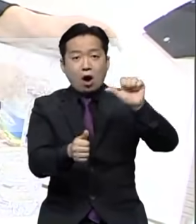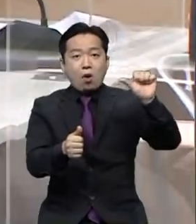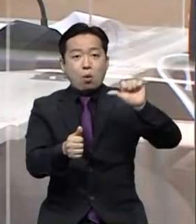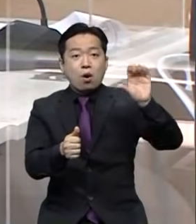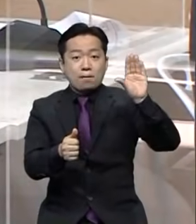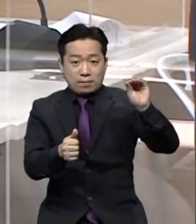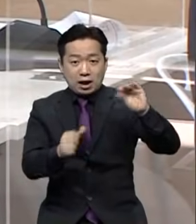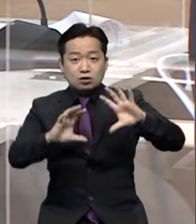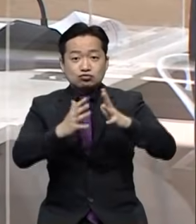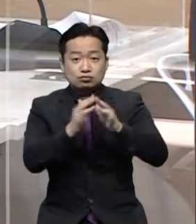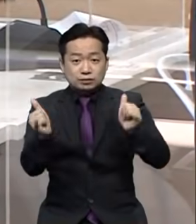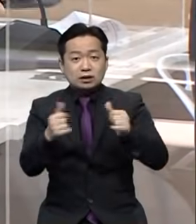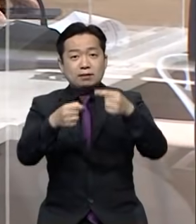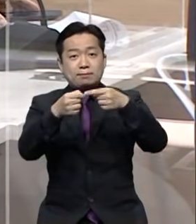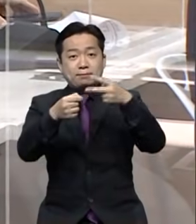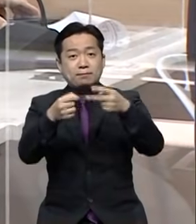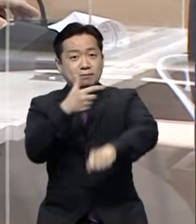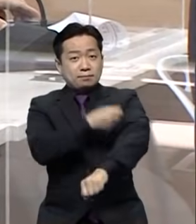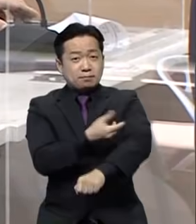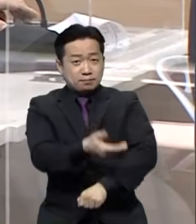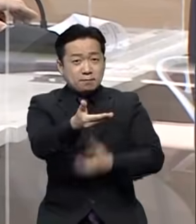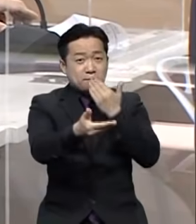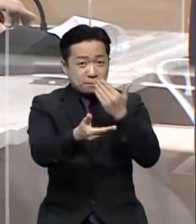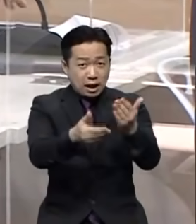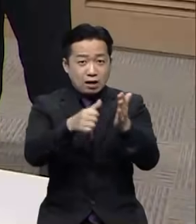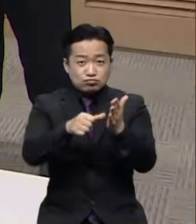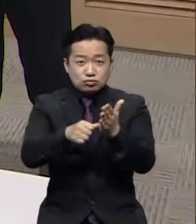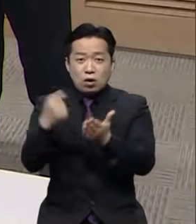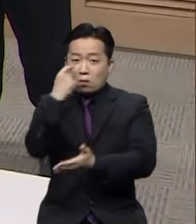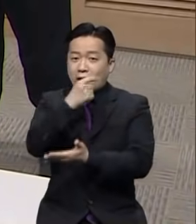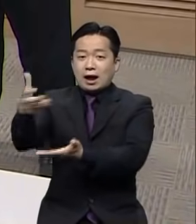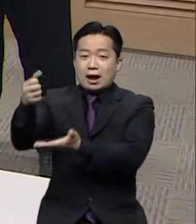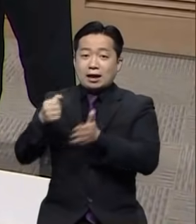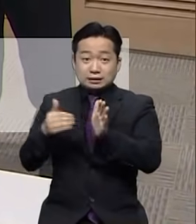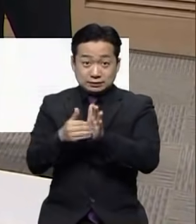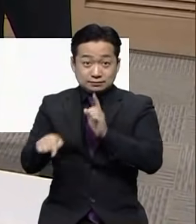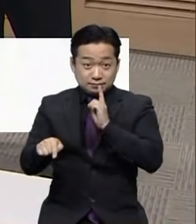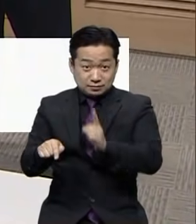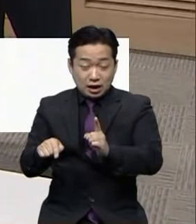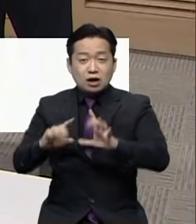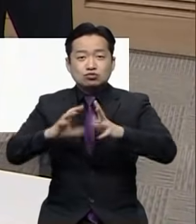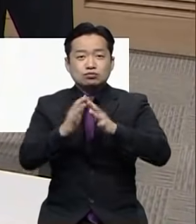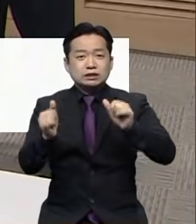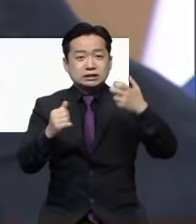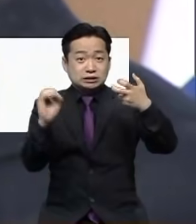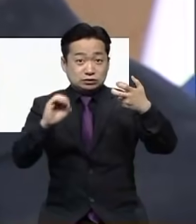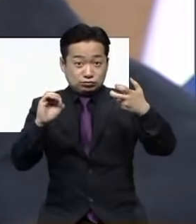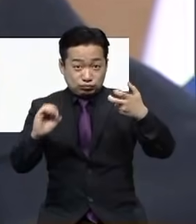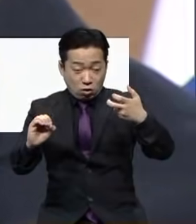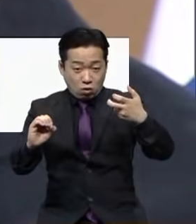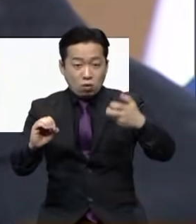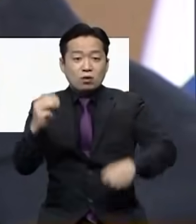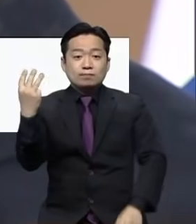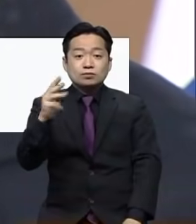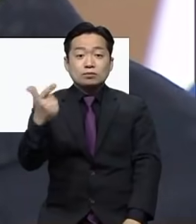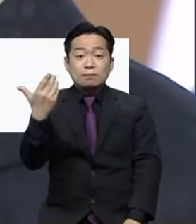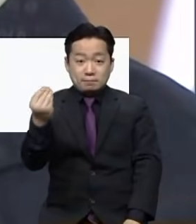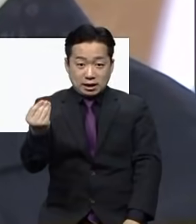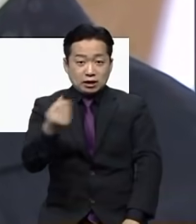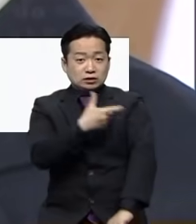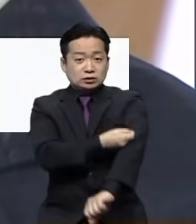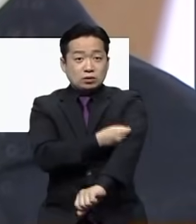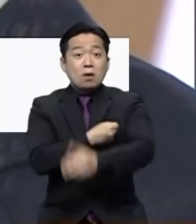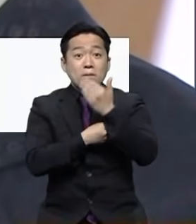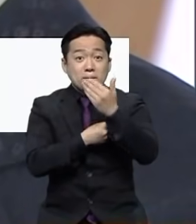이상의 국민에게 두 번 접종할 수 있는 백신 물량이 확보된 만큼 국민의 70%인 3,600만 명이